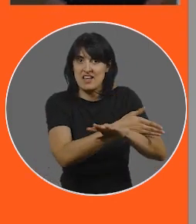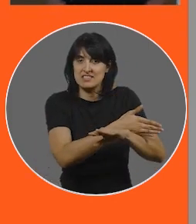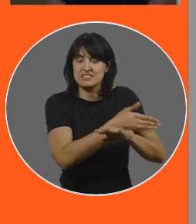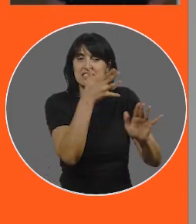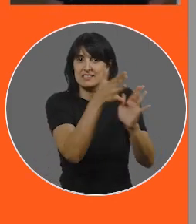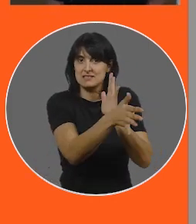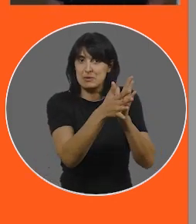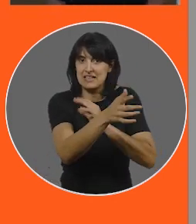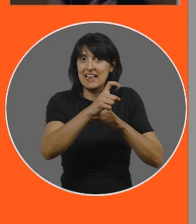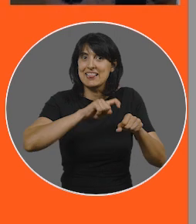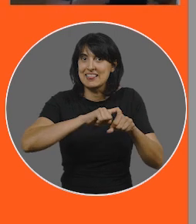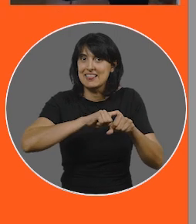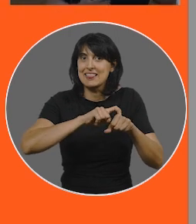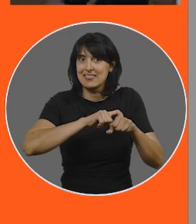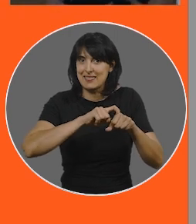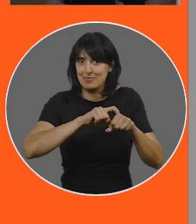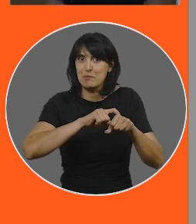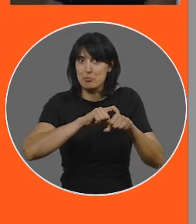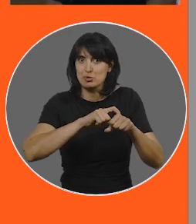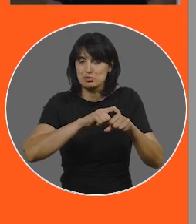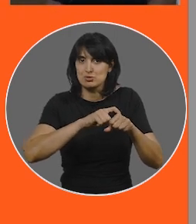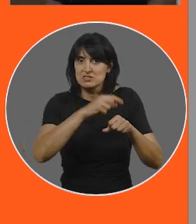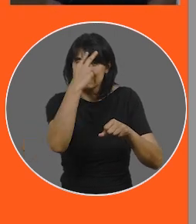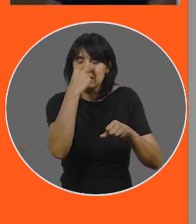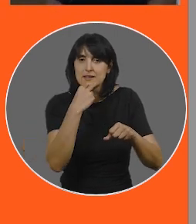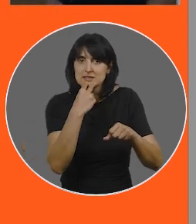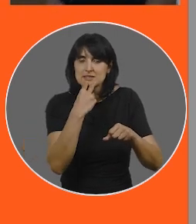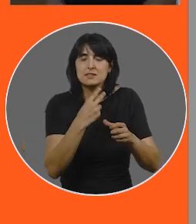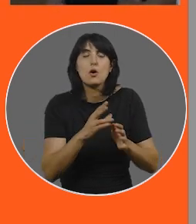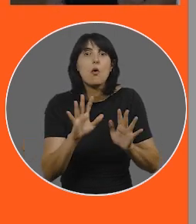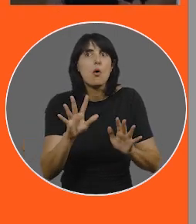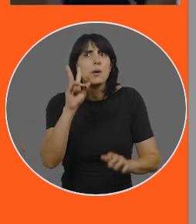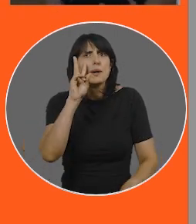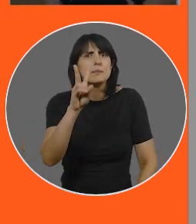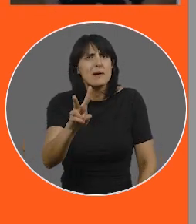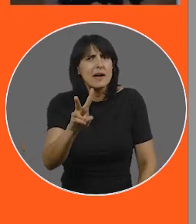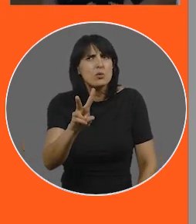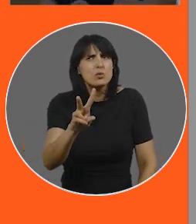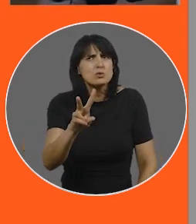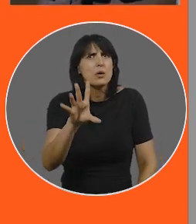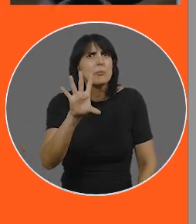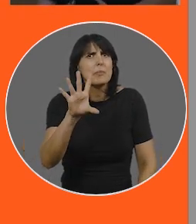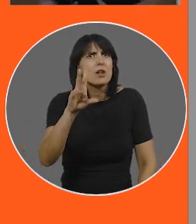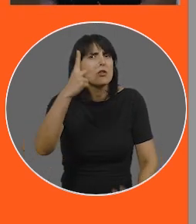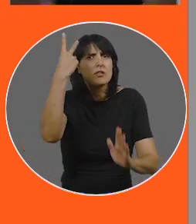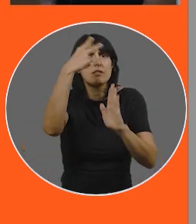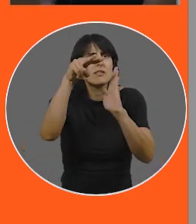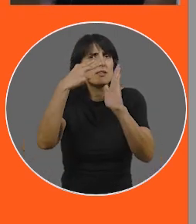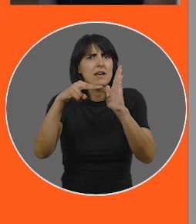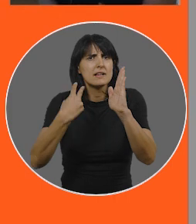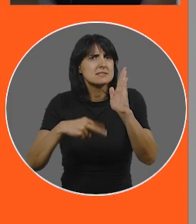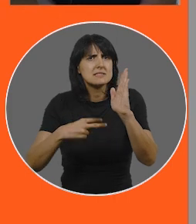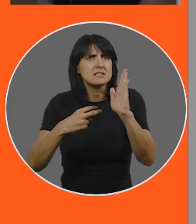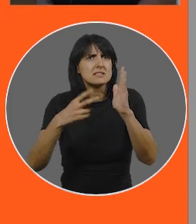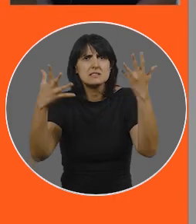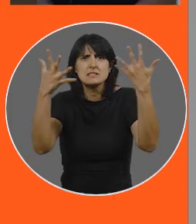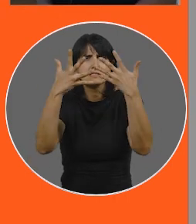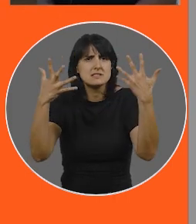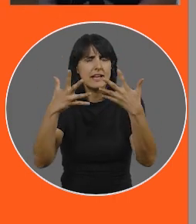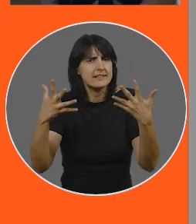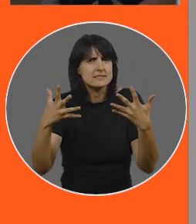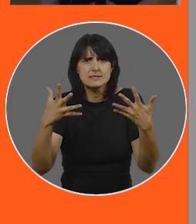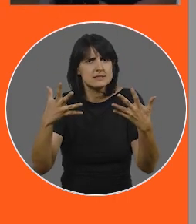diversos tipus, diverses casuístiques. Però també pot ser que les veiem, però no puguem llegir si hi ha un